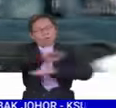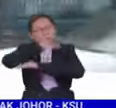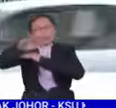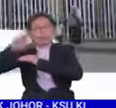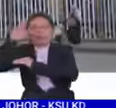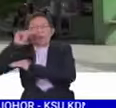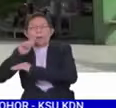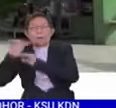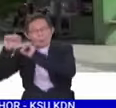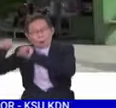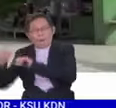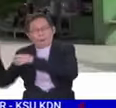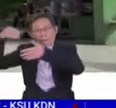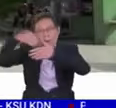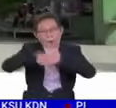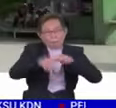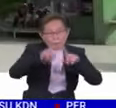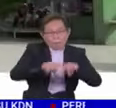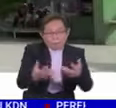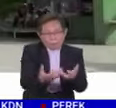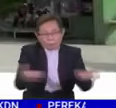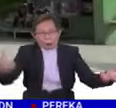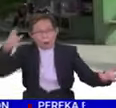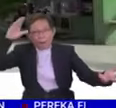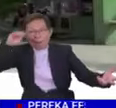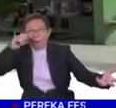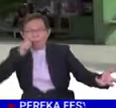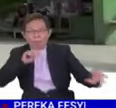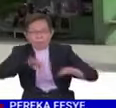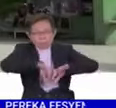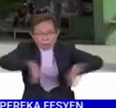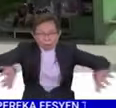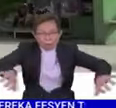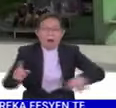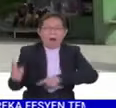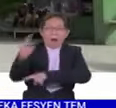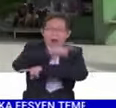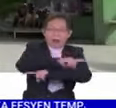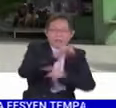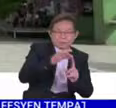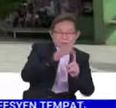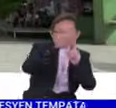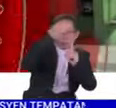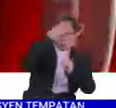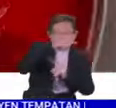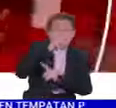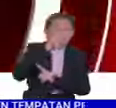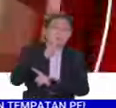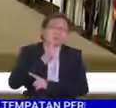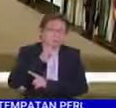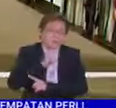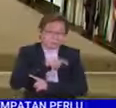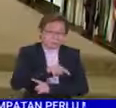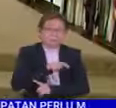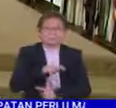golongan namun harus dilakukan pengasingan jantina dengan menetapkan hari tertentu hanya untuk wanita.